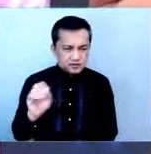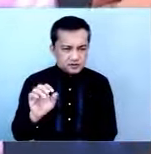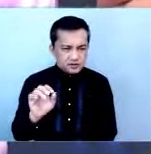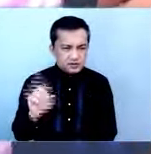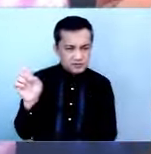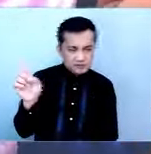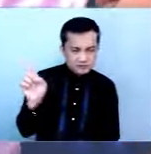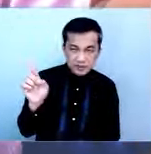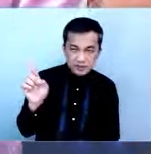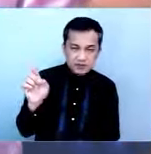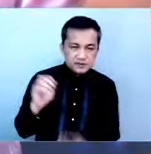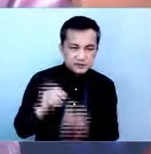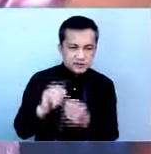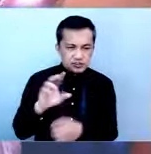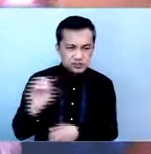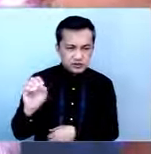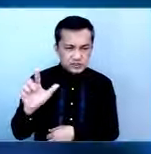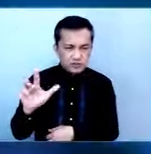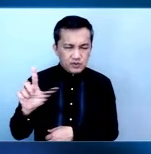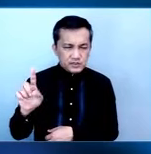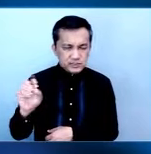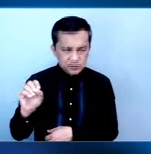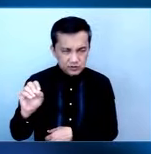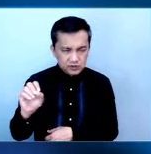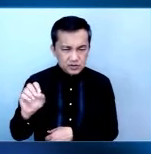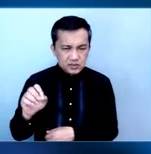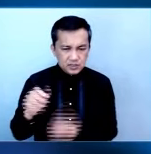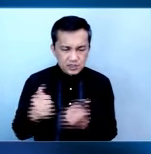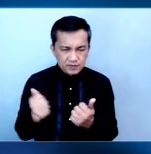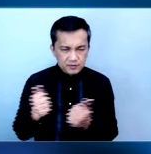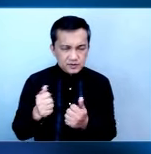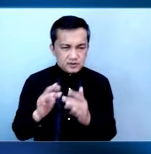8330-0130. Available din po tayo online sa aming website